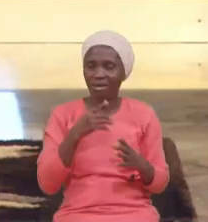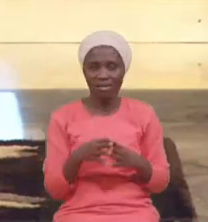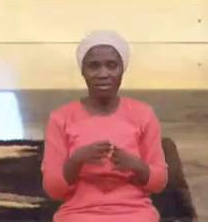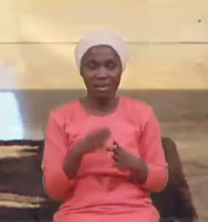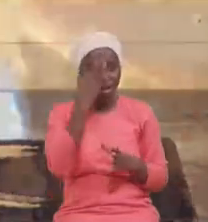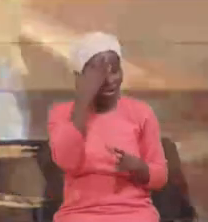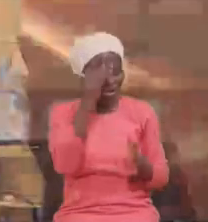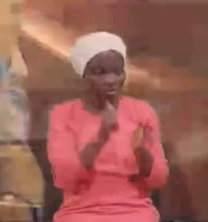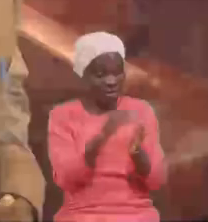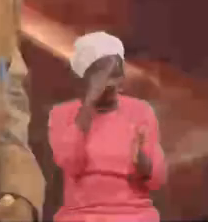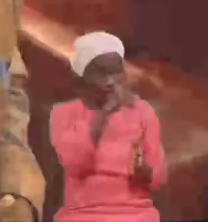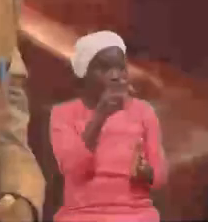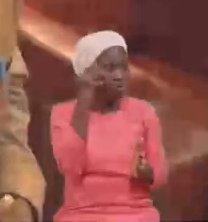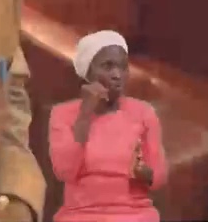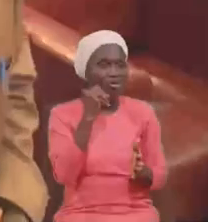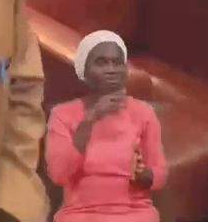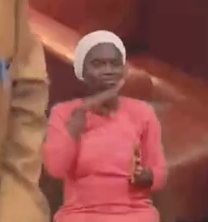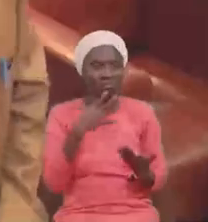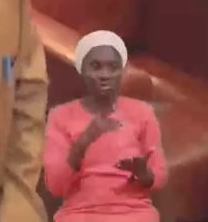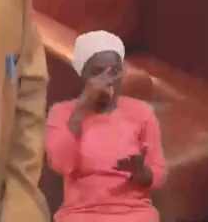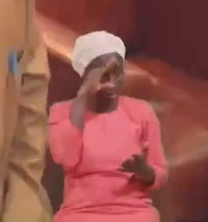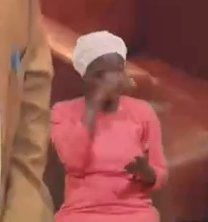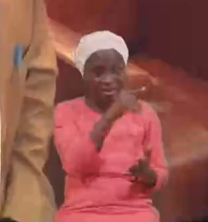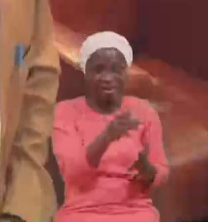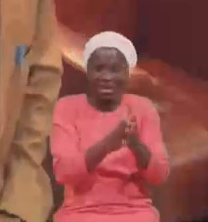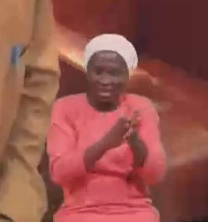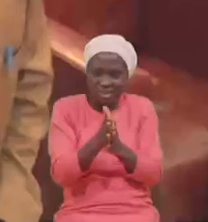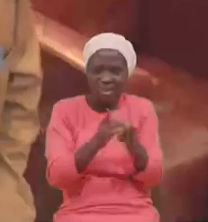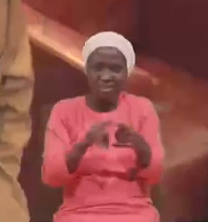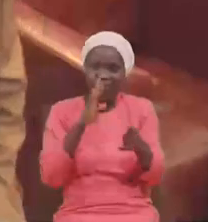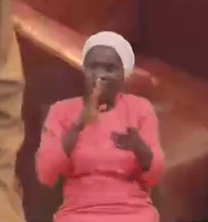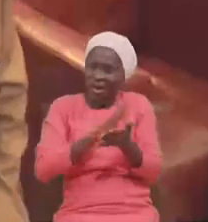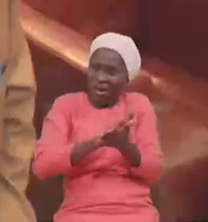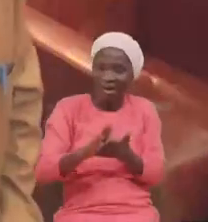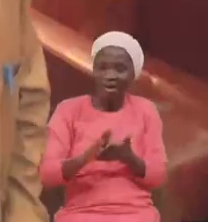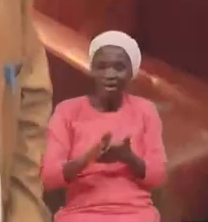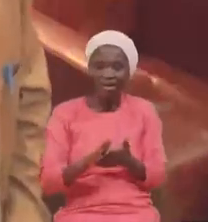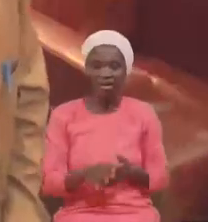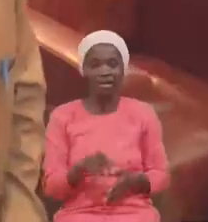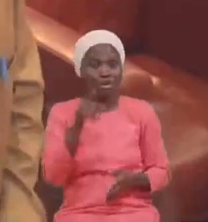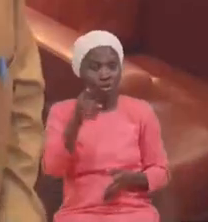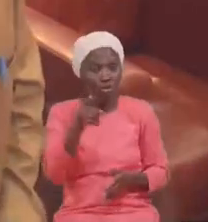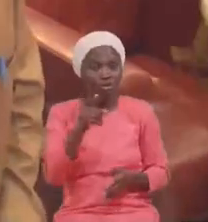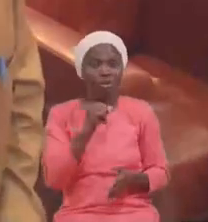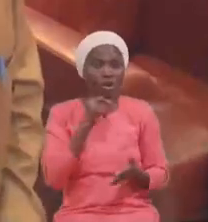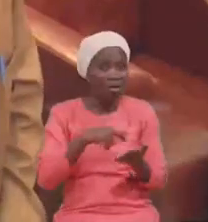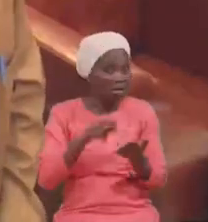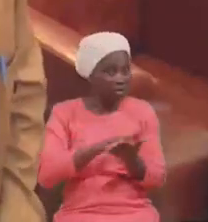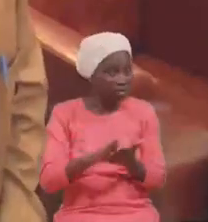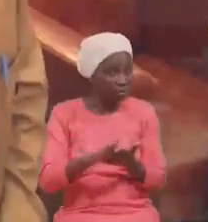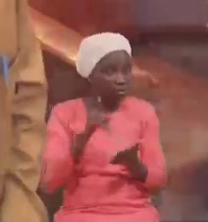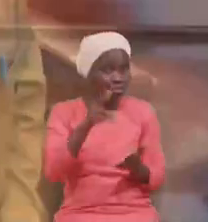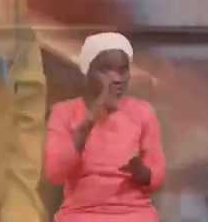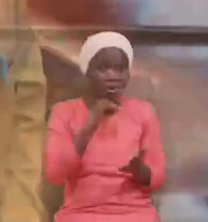Il savait qu'il était impur. Il voudrait être impur. Il voudrait être pur. Il voudrait être purifié. Il était